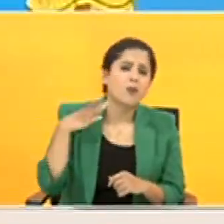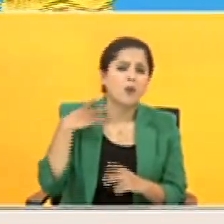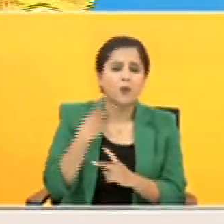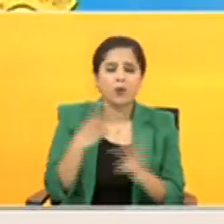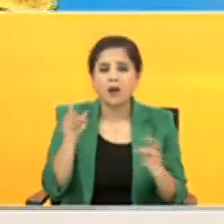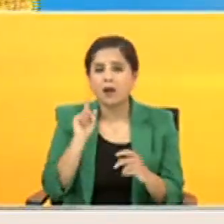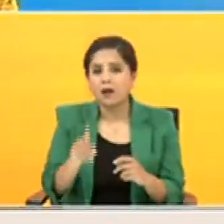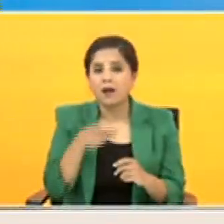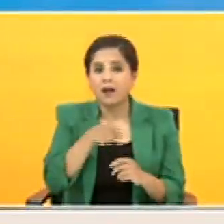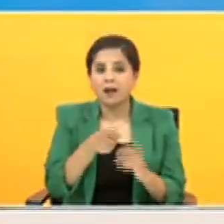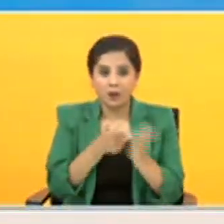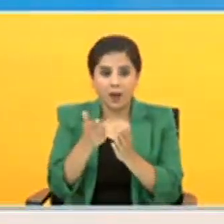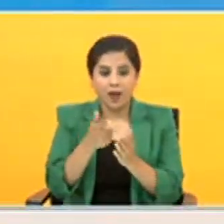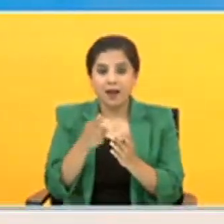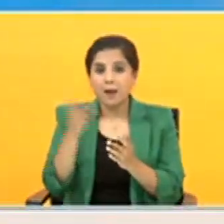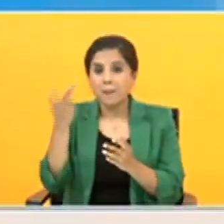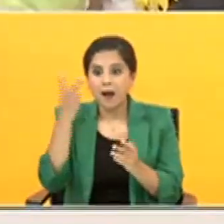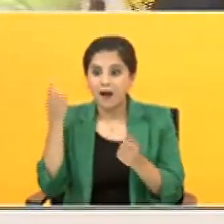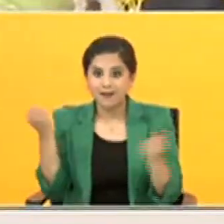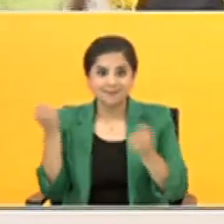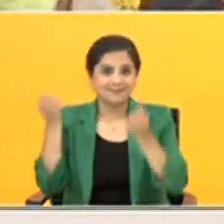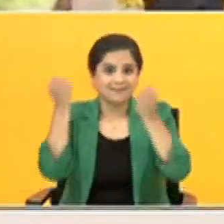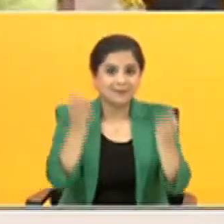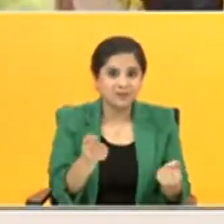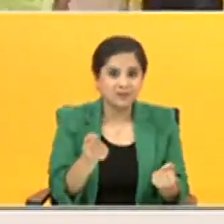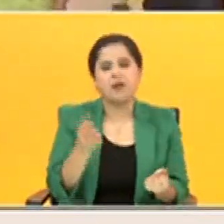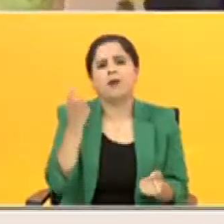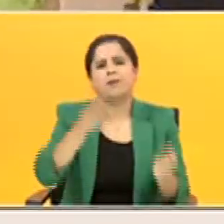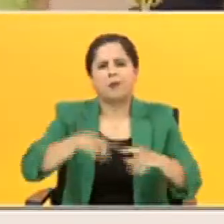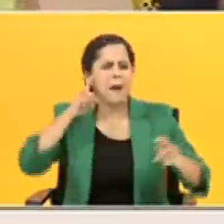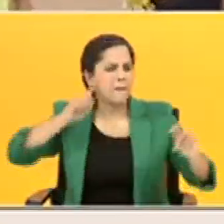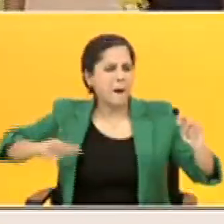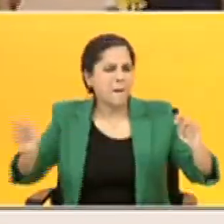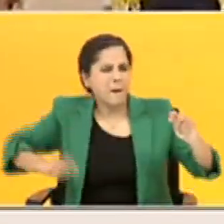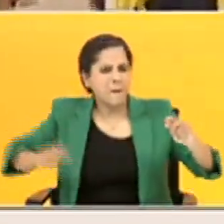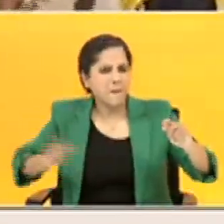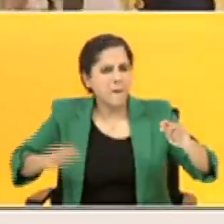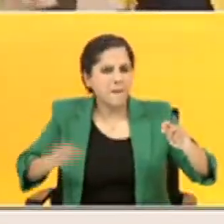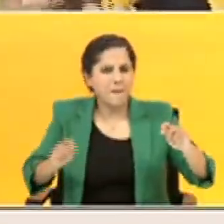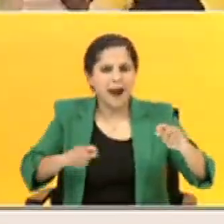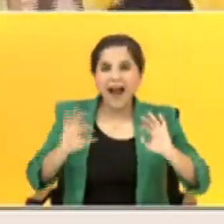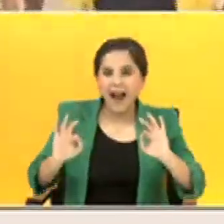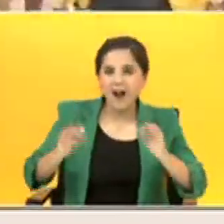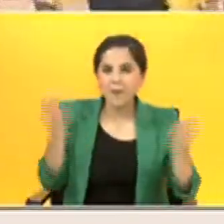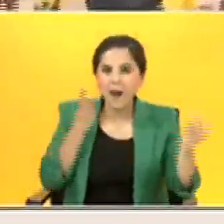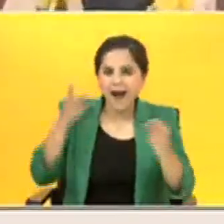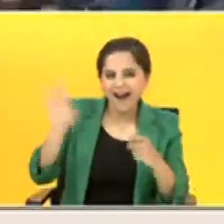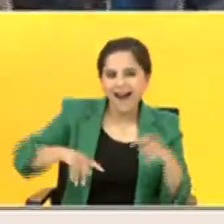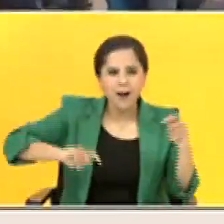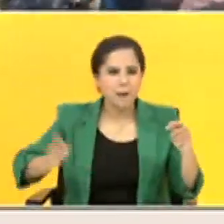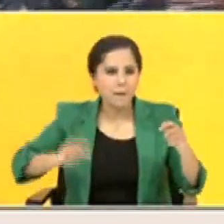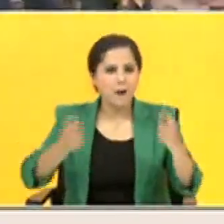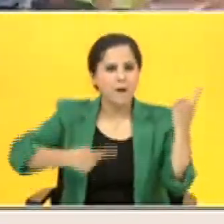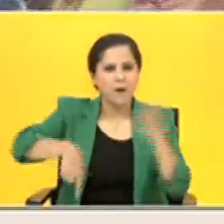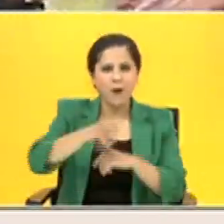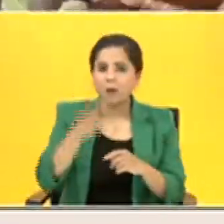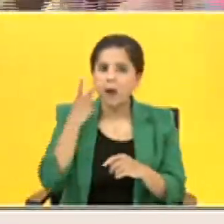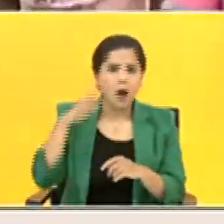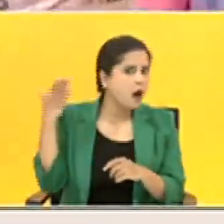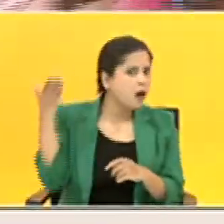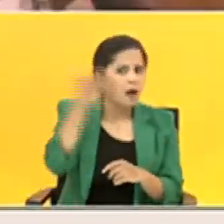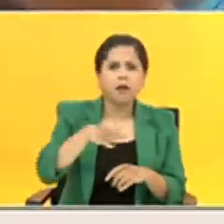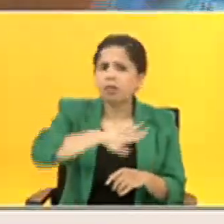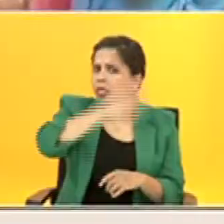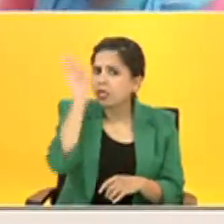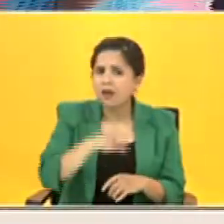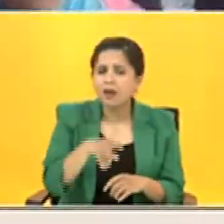गांव में पहली बार बस पहुंची तो लोगों ने ढोल नगाड़े बजाकर उसका स्वागत किया। बस को देखकर लोगों